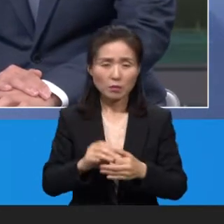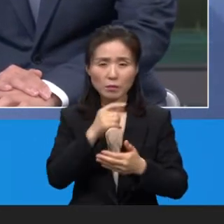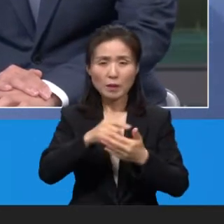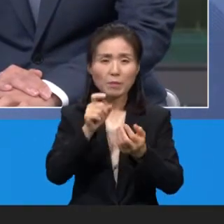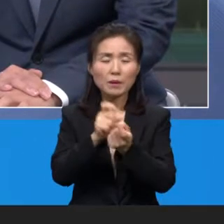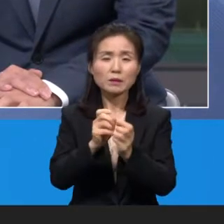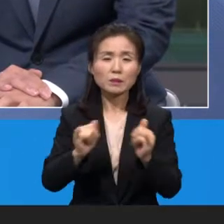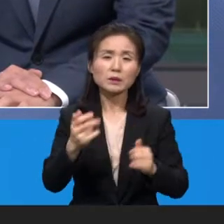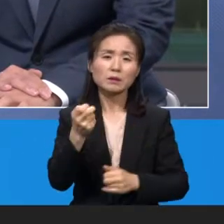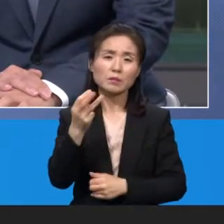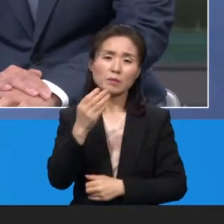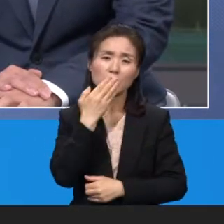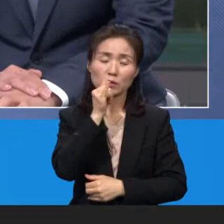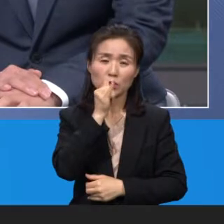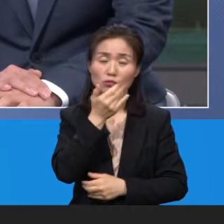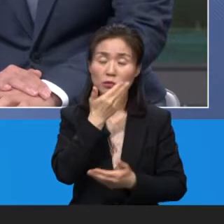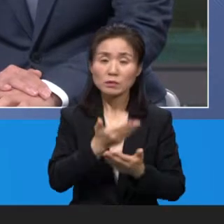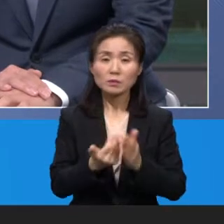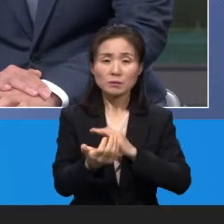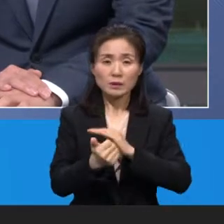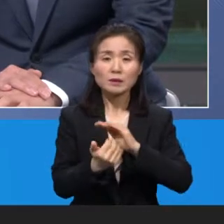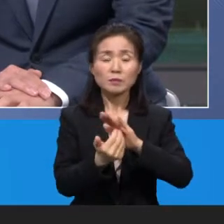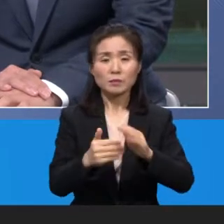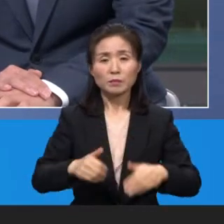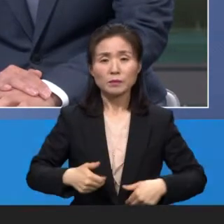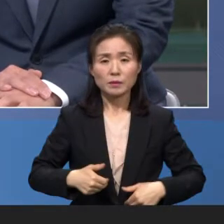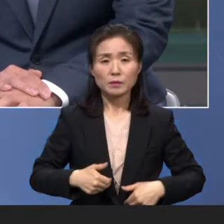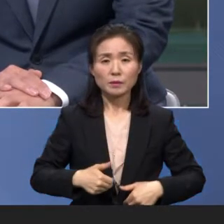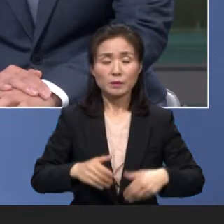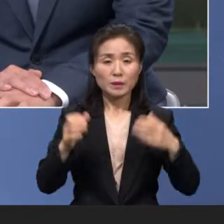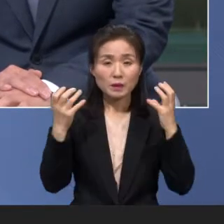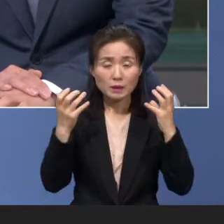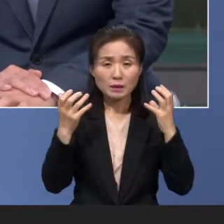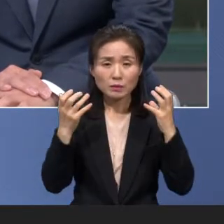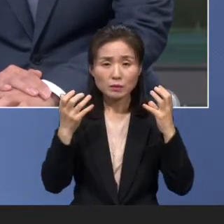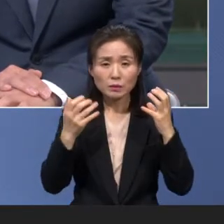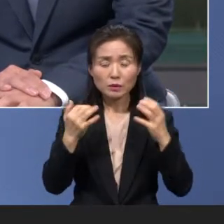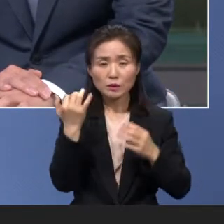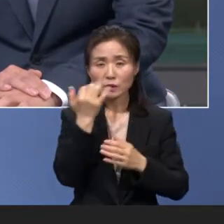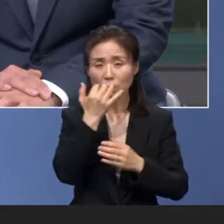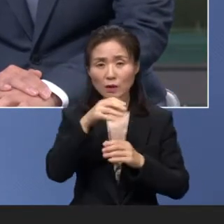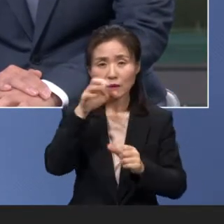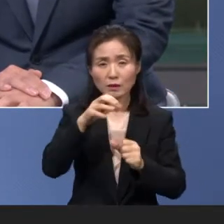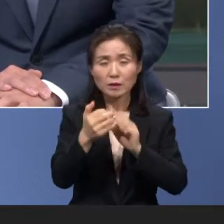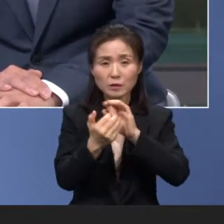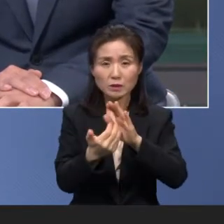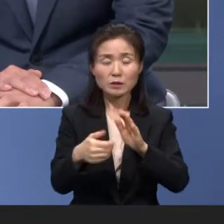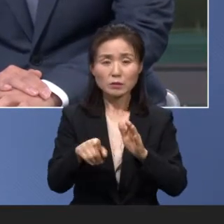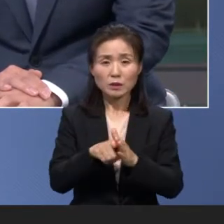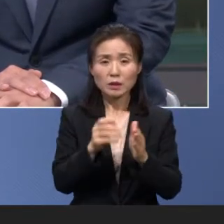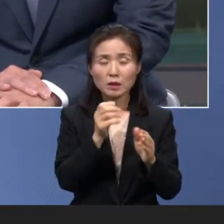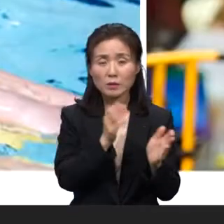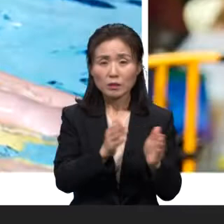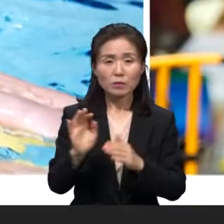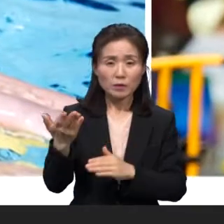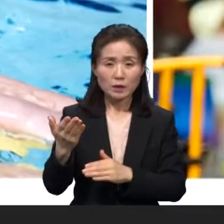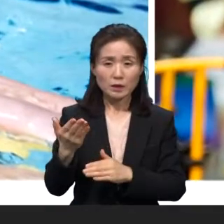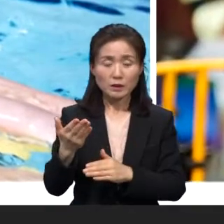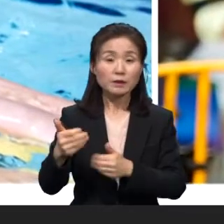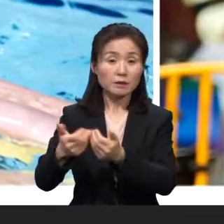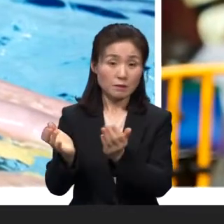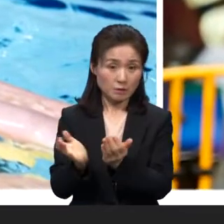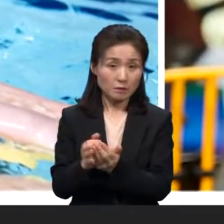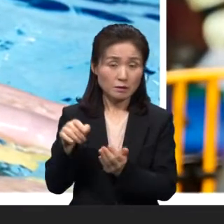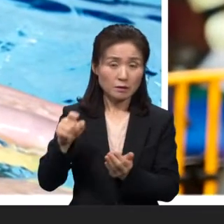중요한 건 사전 예방 일텐데요 이를 위해 아동 성학대 방지를 위해 만들어진 세이프 키즈 트라이브 는 성인